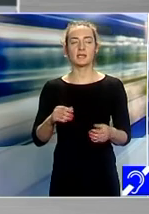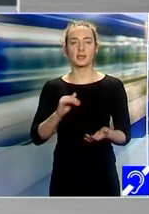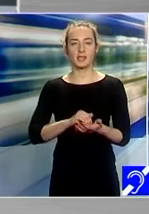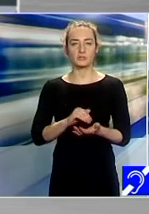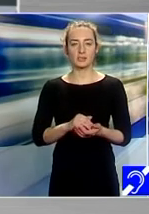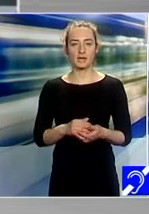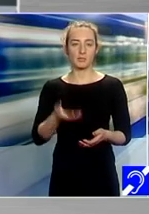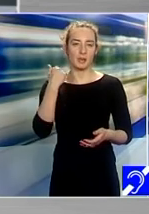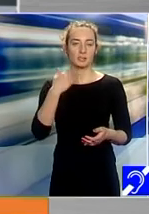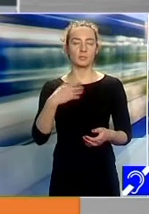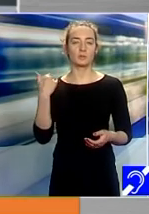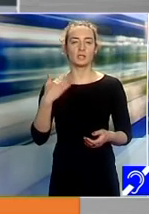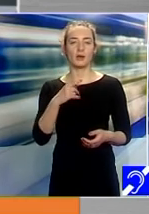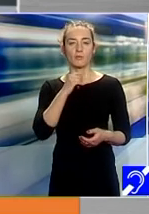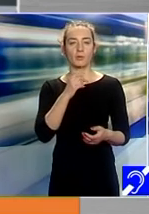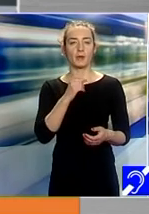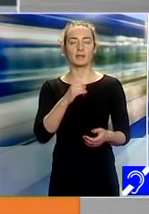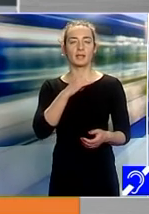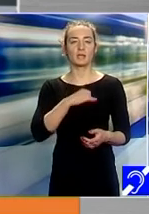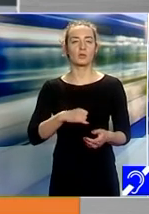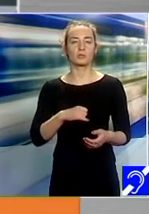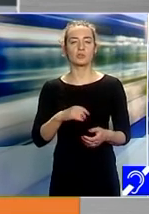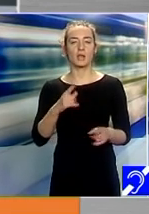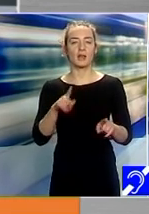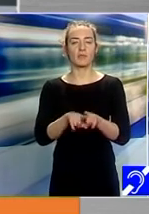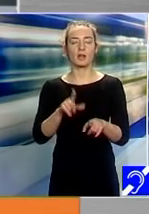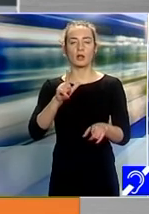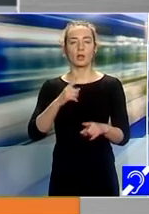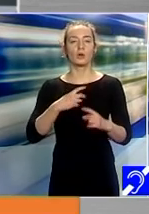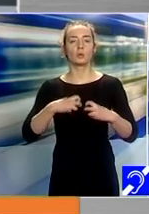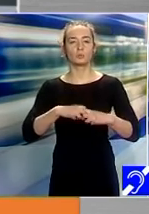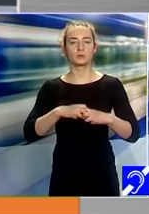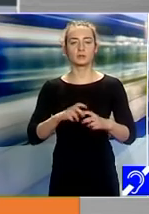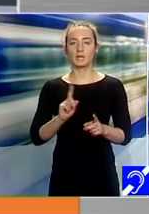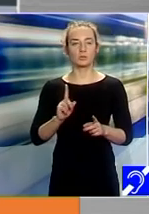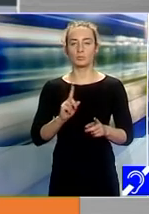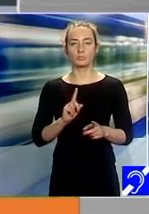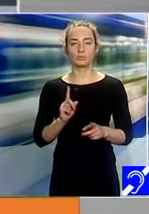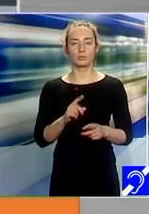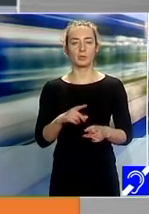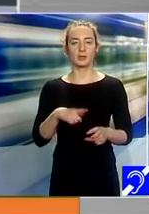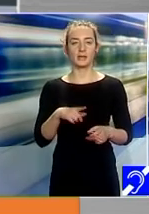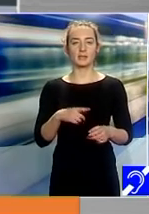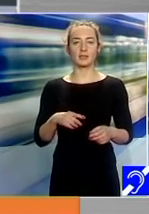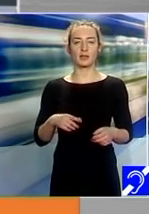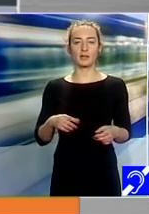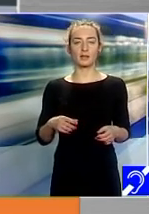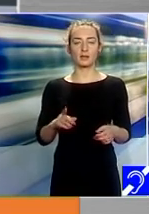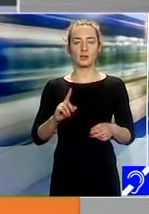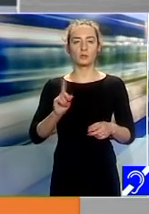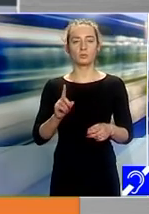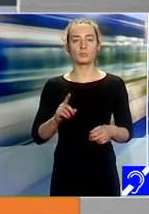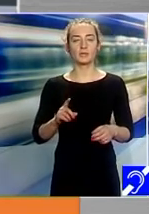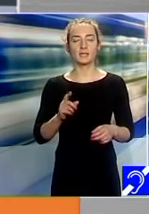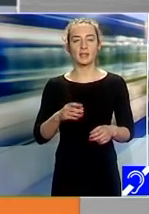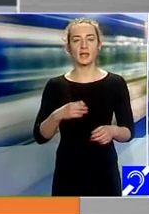considerată chirurgie estetică la cerere de lux. Ori nu este să refaci o mutilare, că mastectomia o mutilare nu este o chirurgie de lux.